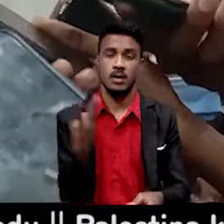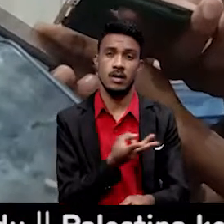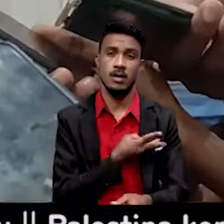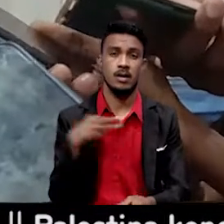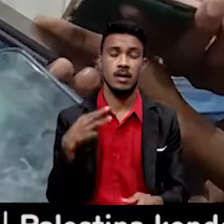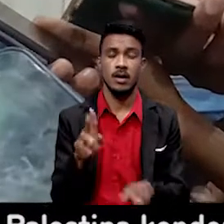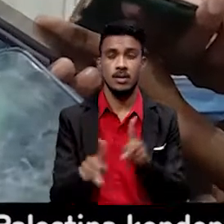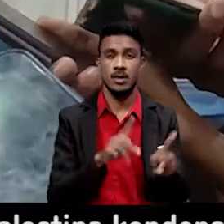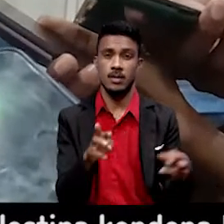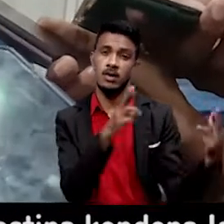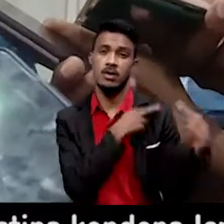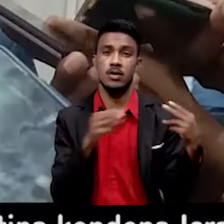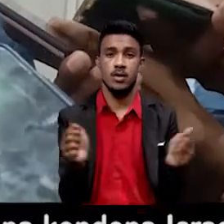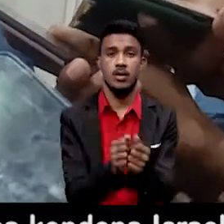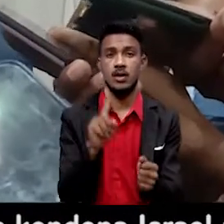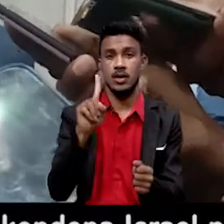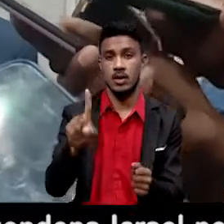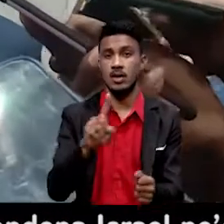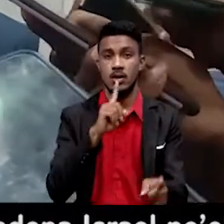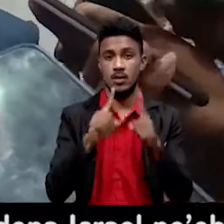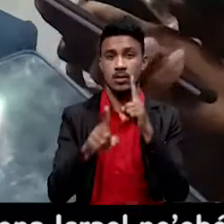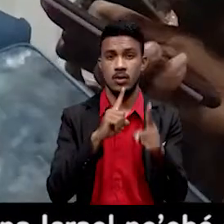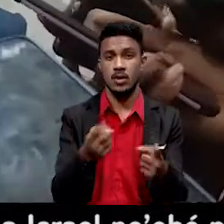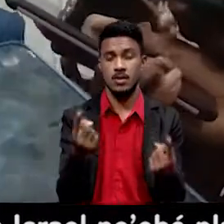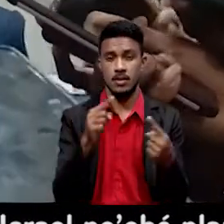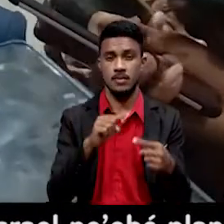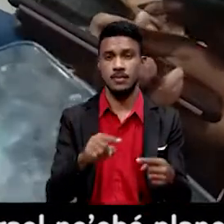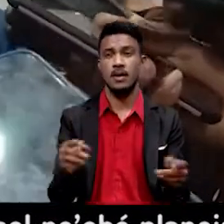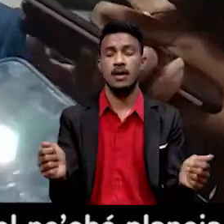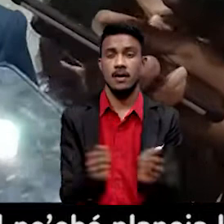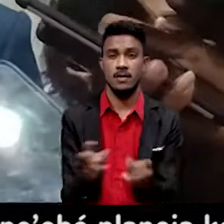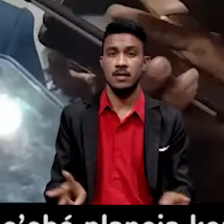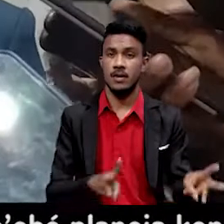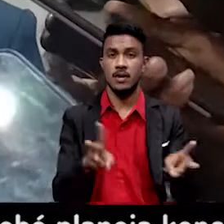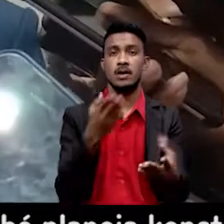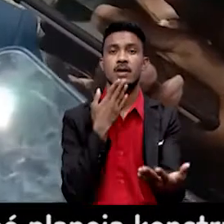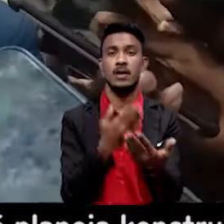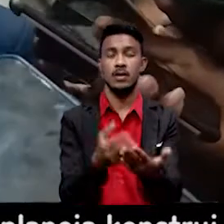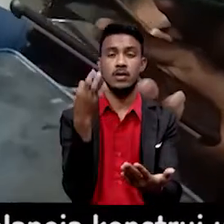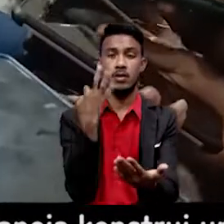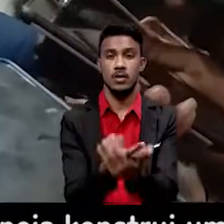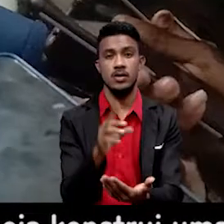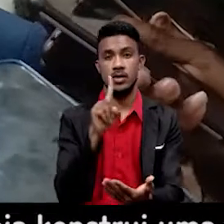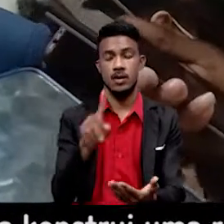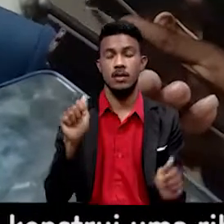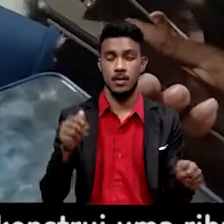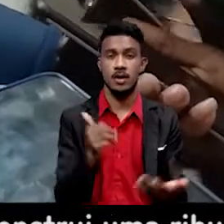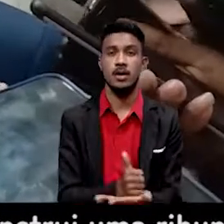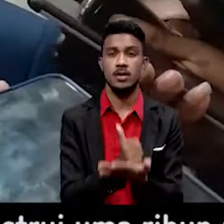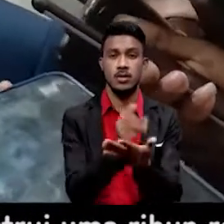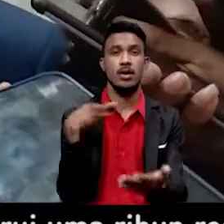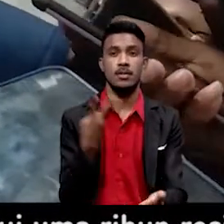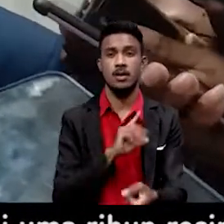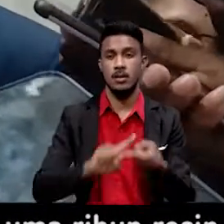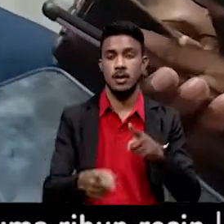tahu kosir di hutu dia tuh pakai tumai katakan iya garanti ya katakan osai dan emas bel azuda buat hal memang sih